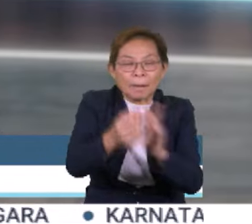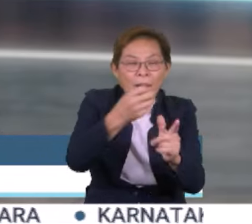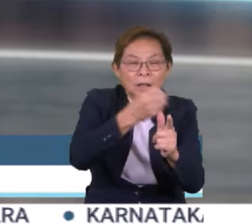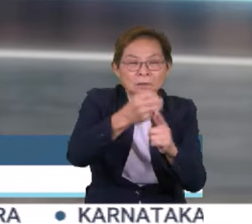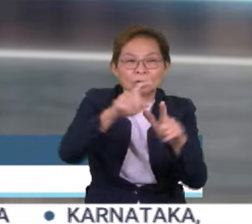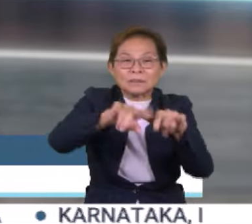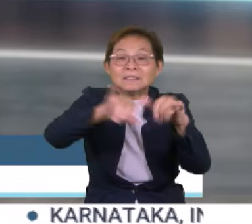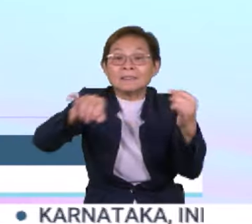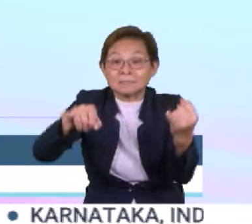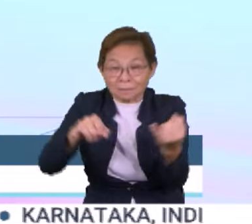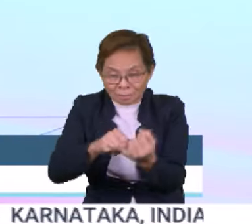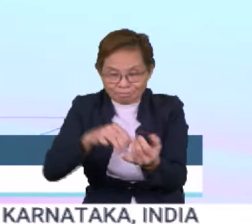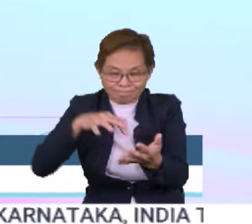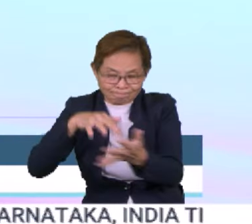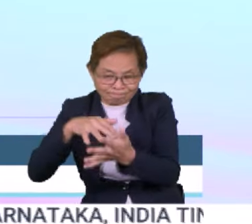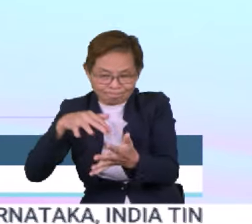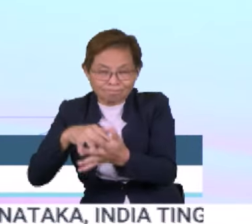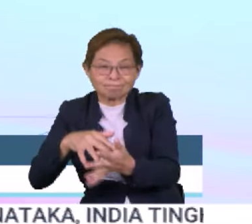ijazah.